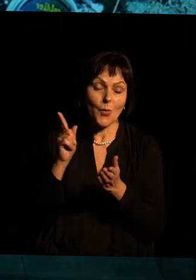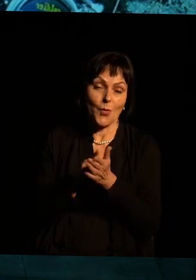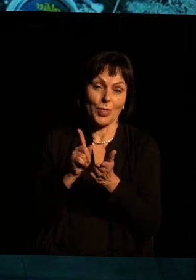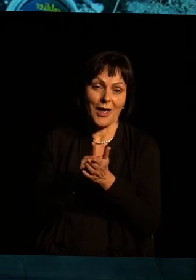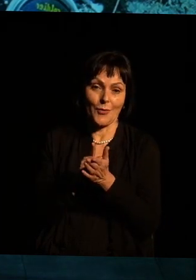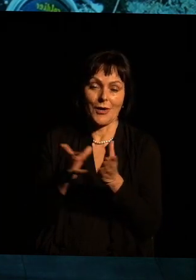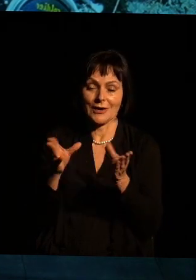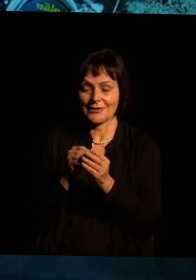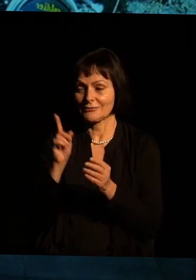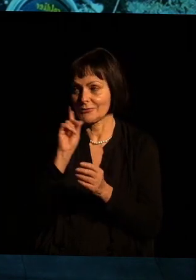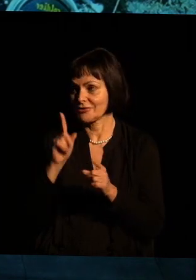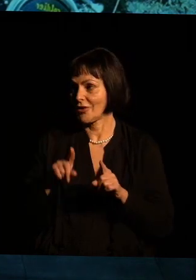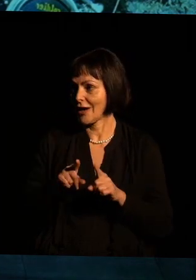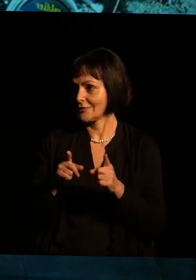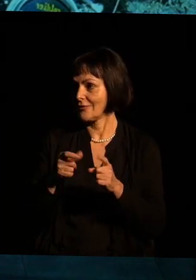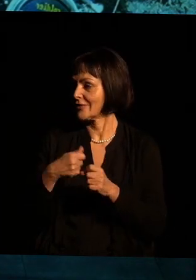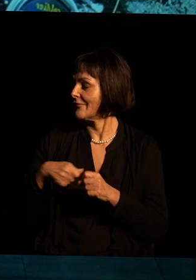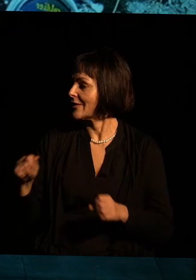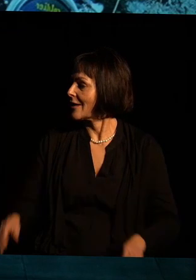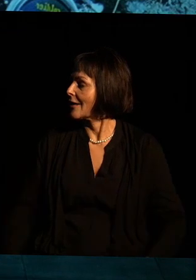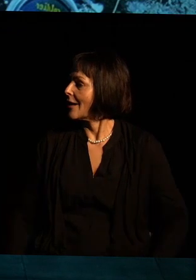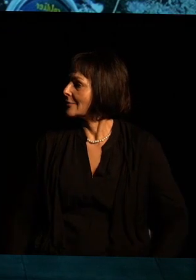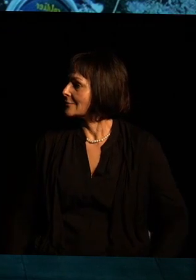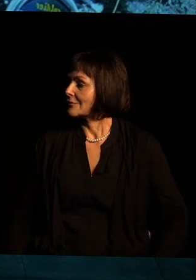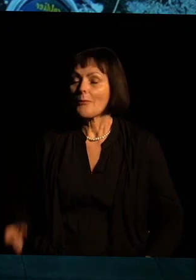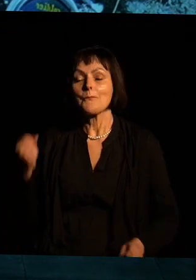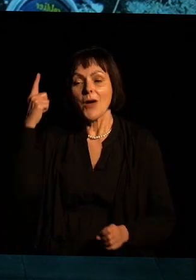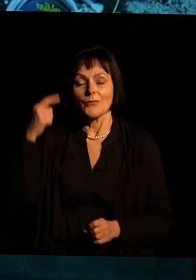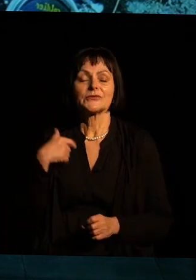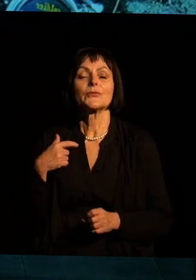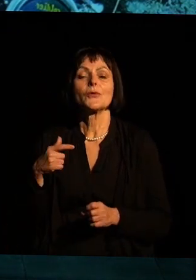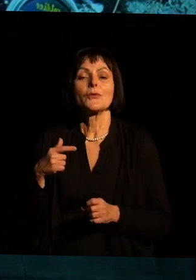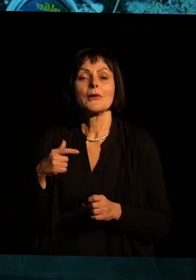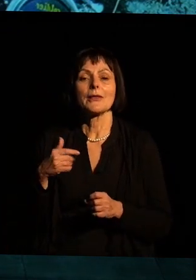z chłopakami tam to zorganizować i wyjechać. Także inspiracją było dla mnie